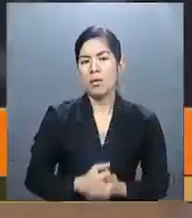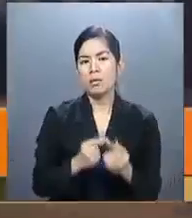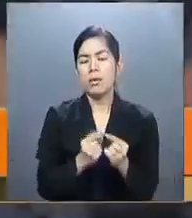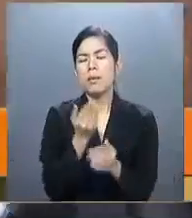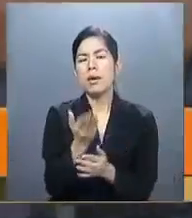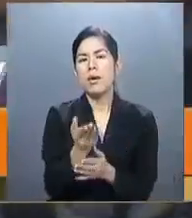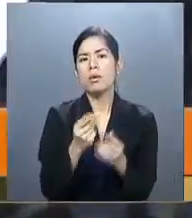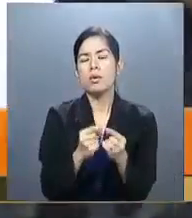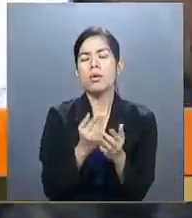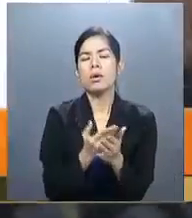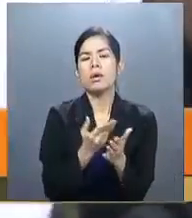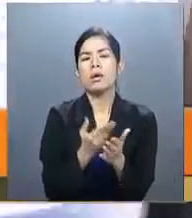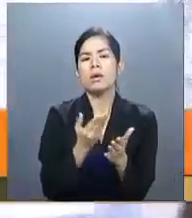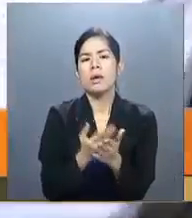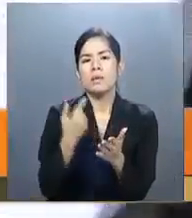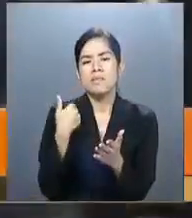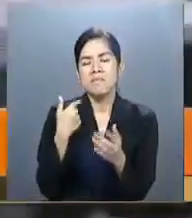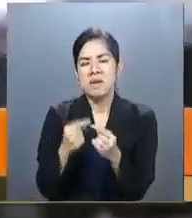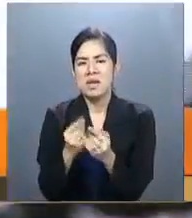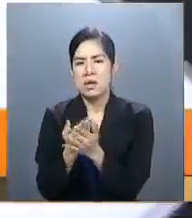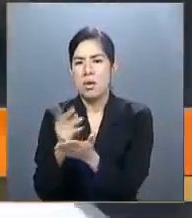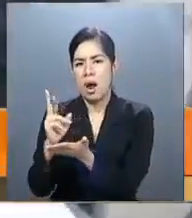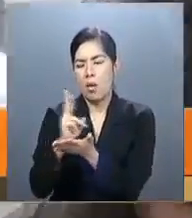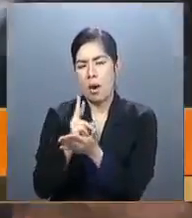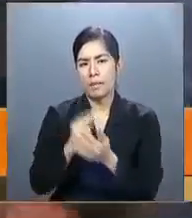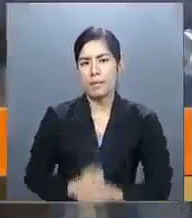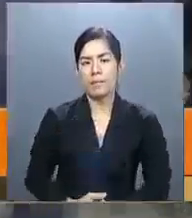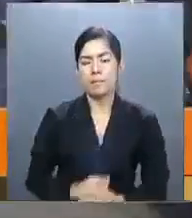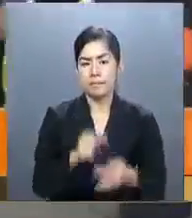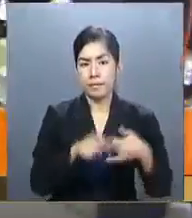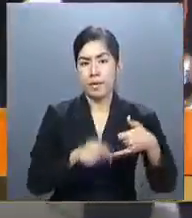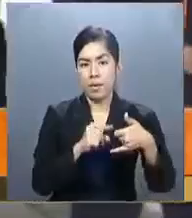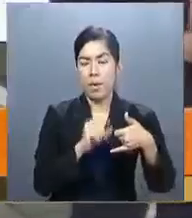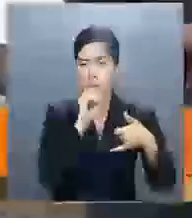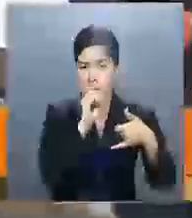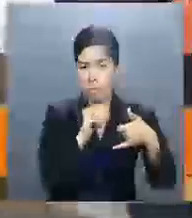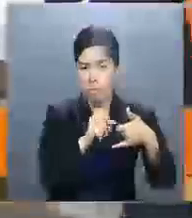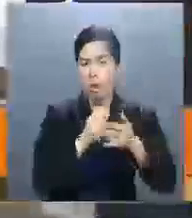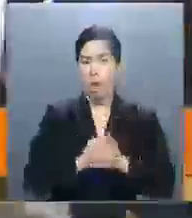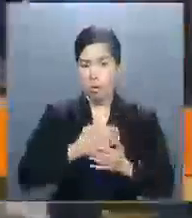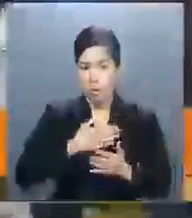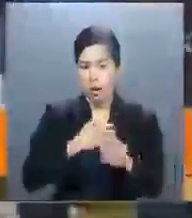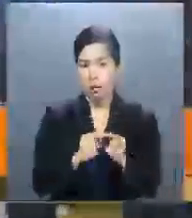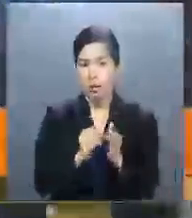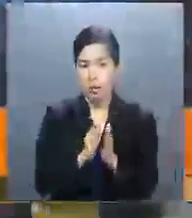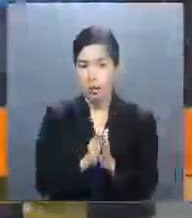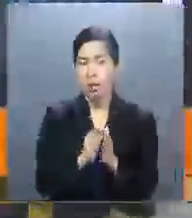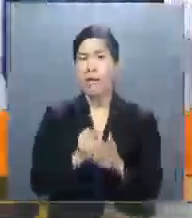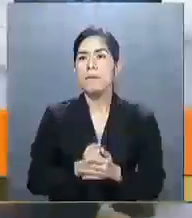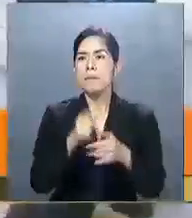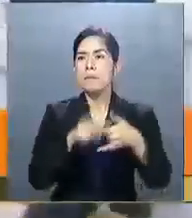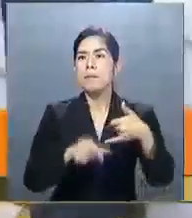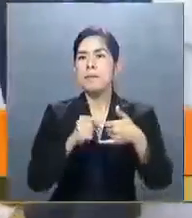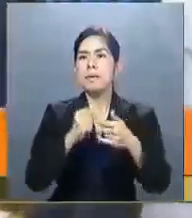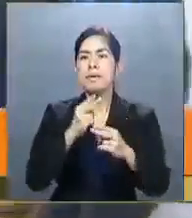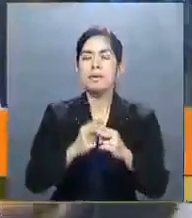เงินค่ะผู้เสียหายบอกว่าสลากกินแบ่งรัฐบาลที่ถูกรางวัลนั้นตัวเองพร้อมด้วยนางวิไลพร